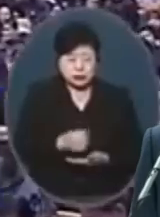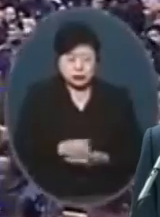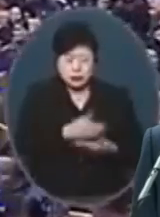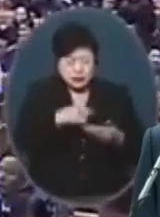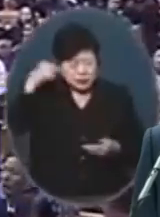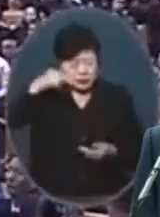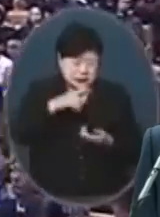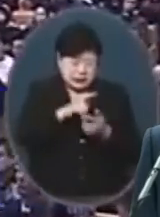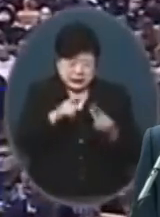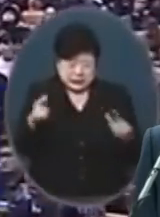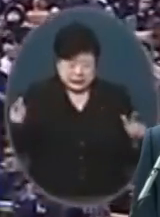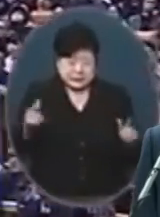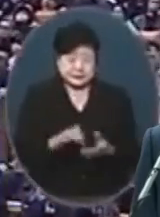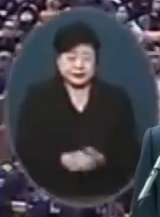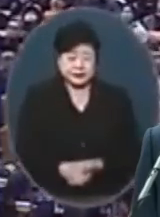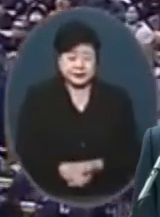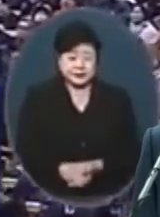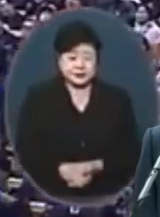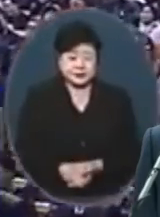귀히 여기지 아니하였다.